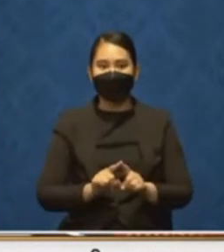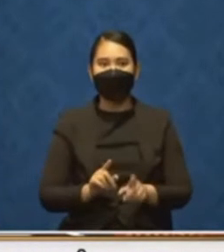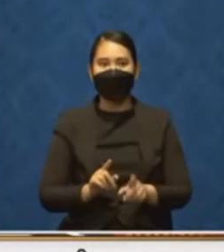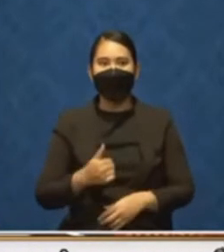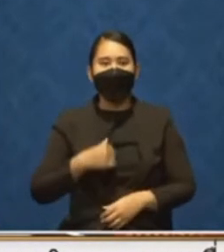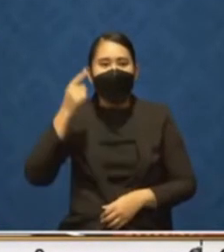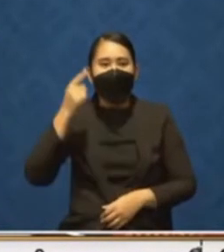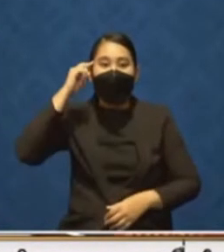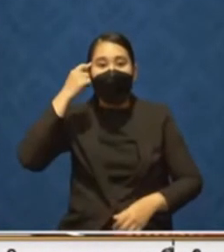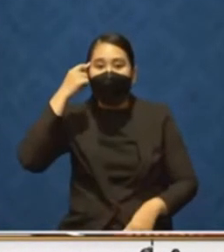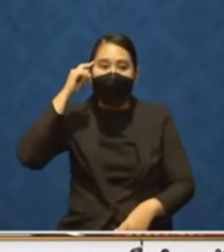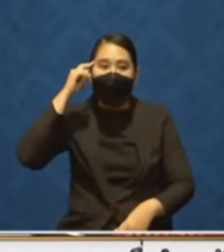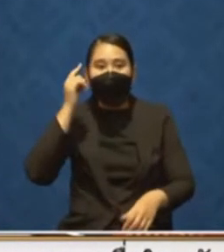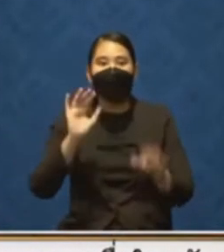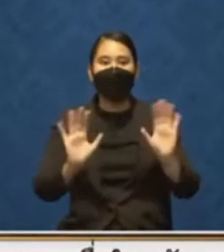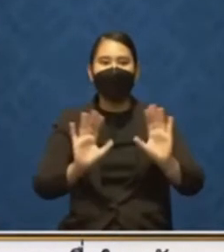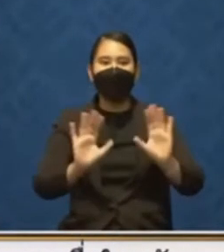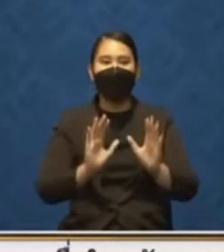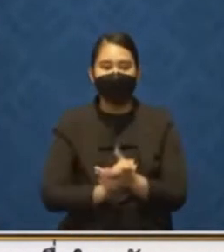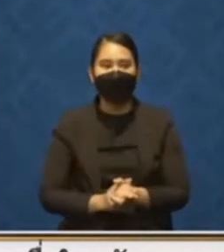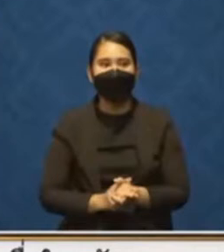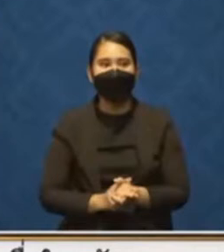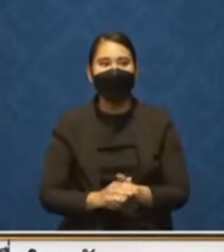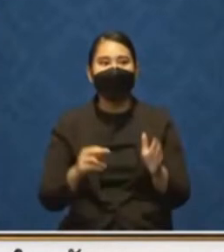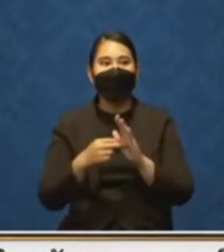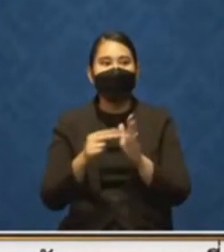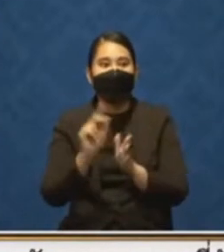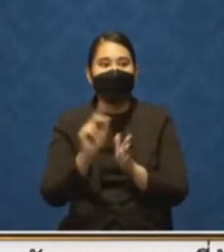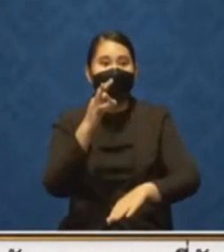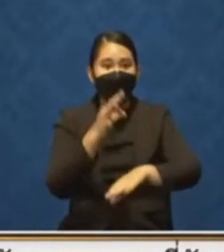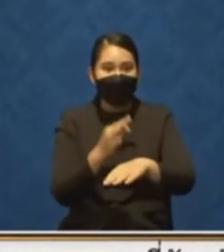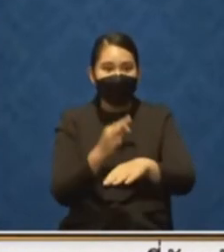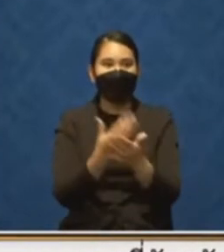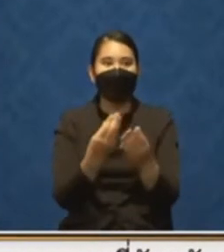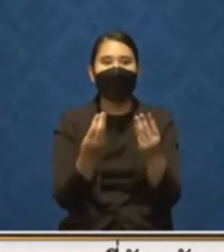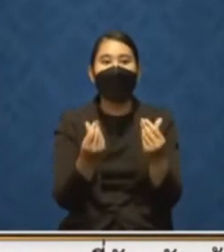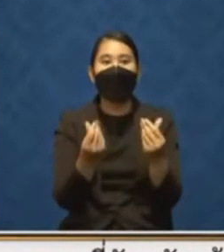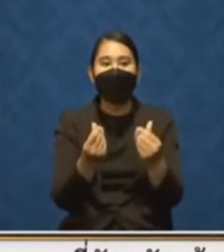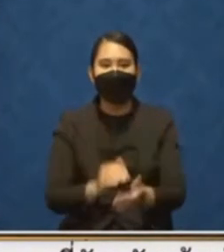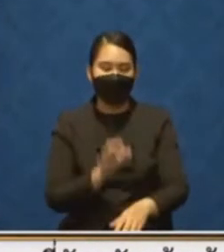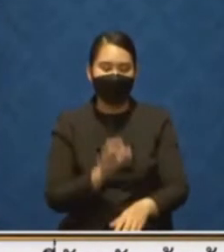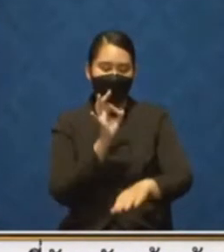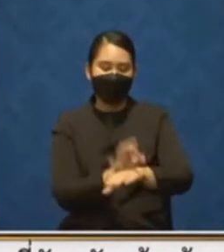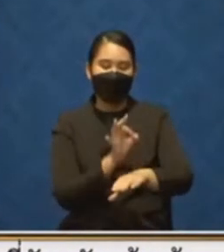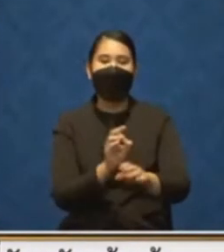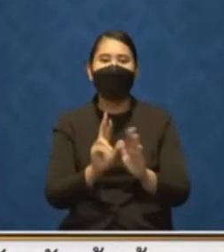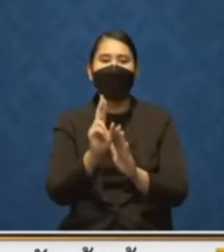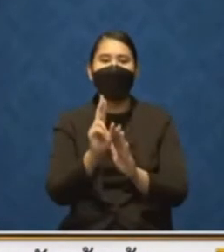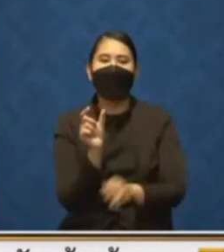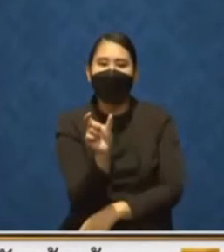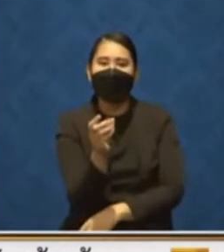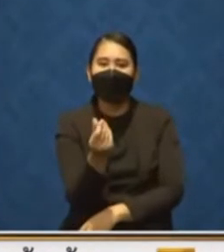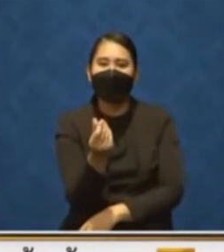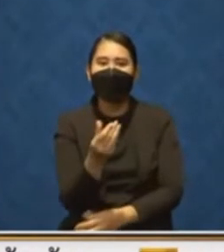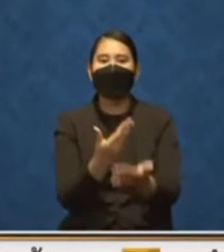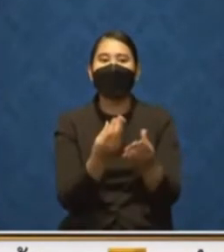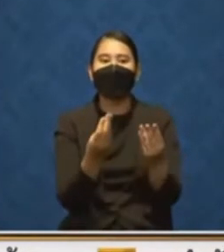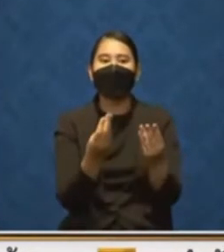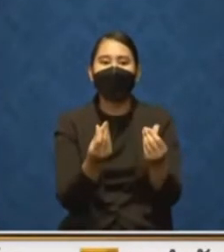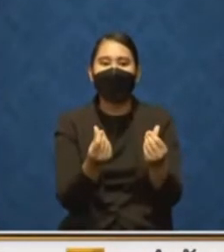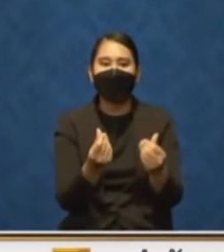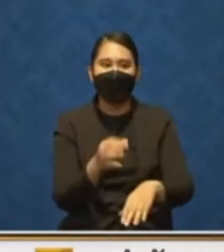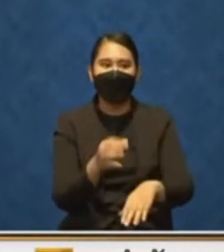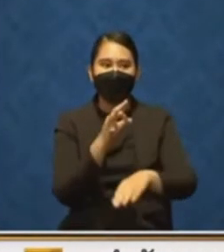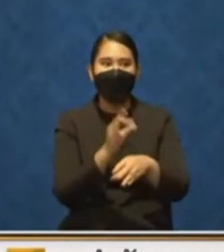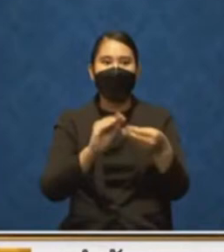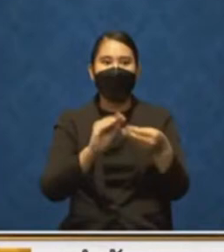ไม่ได้ไม่รู้ไม่รู้ไม่รู้ครับว่าราคาเท่าไหร่รุ่นไหนบ้างจำนวนเท่าไหร่หมาย